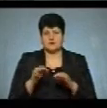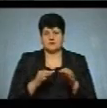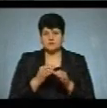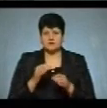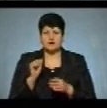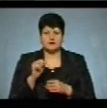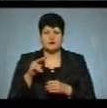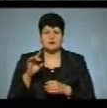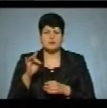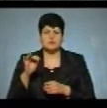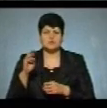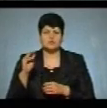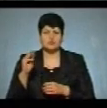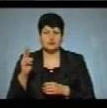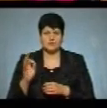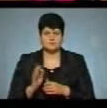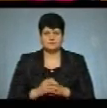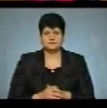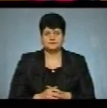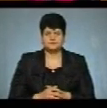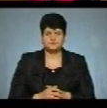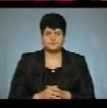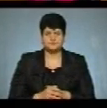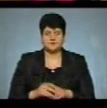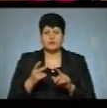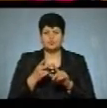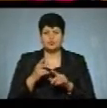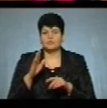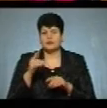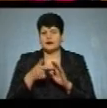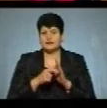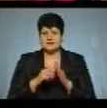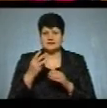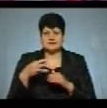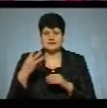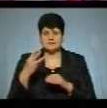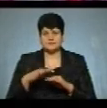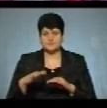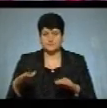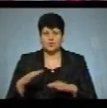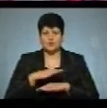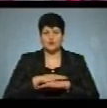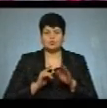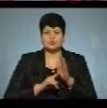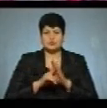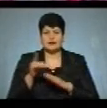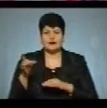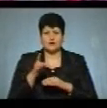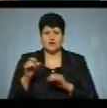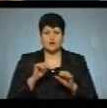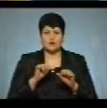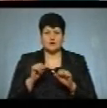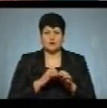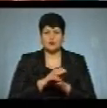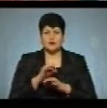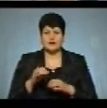у сюжеті Анжели Шове. У 2-му В-класі 33 учні. Урок розпочала регіональний координатор